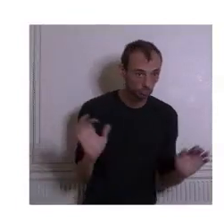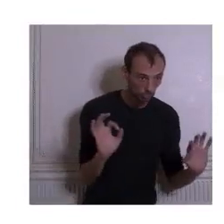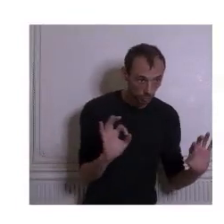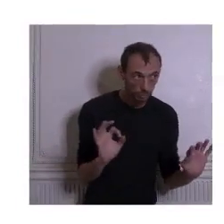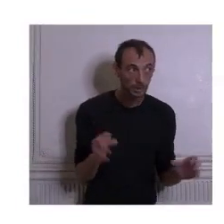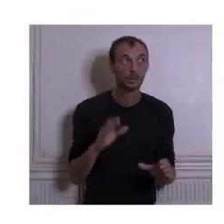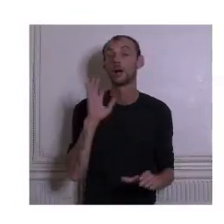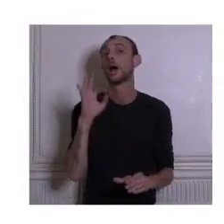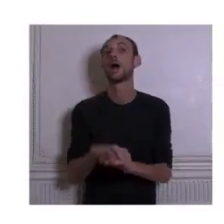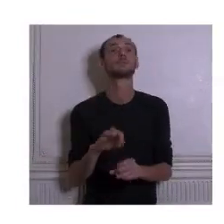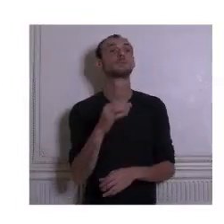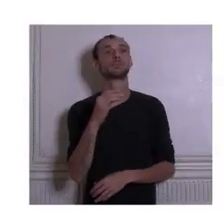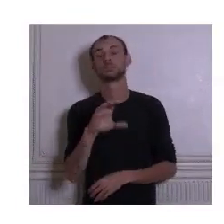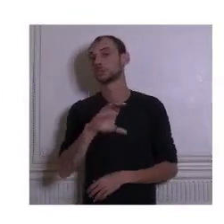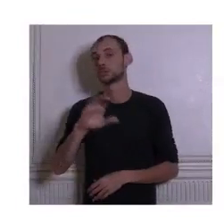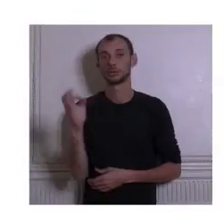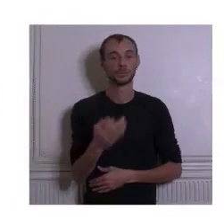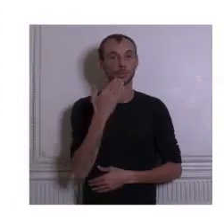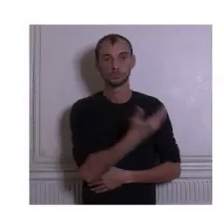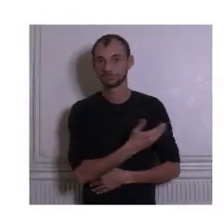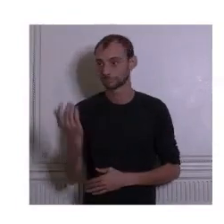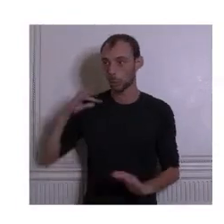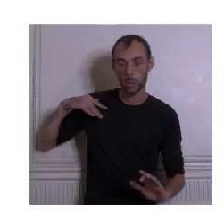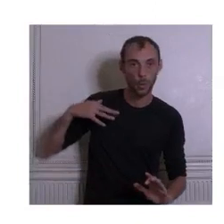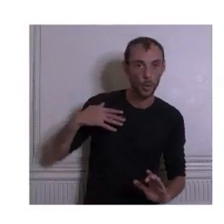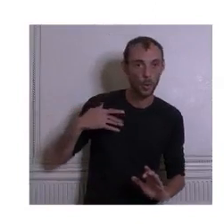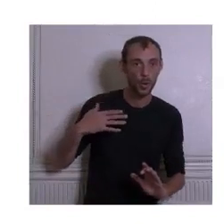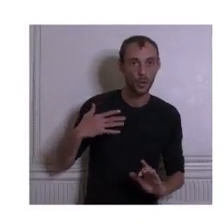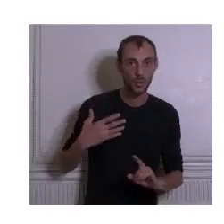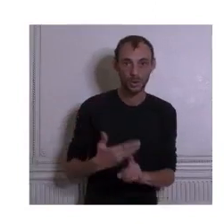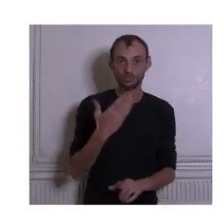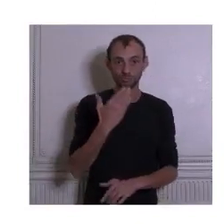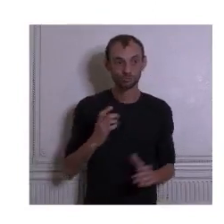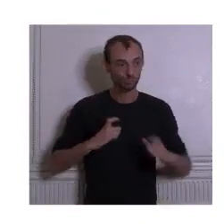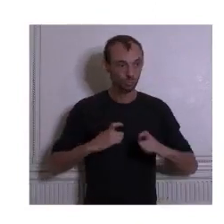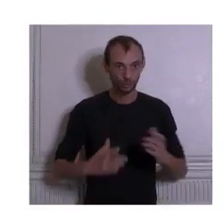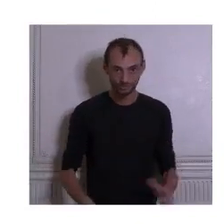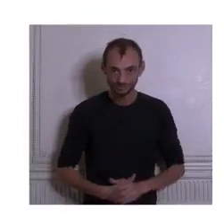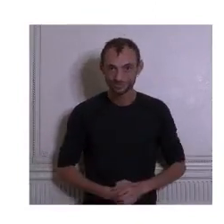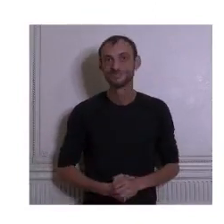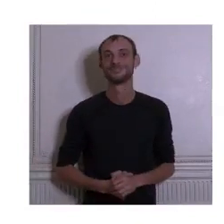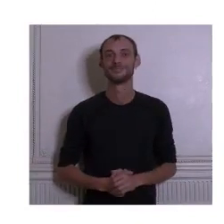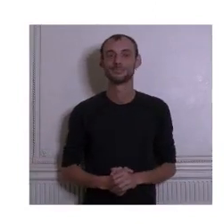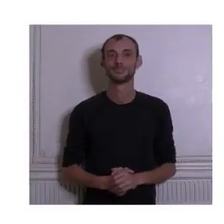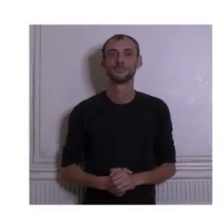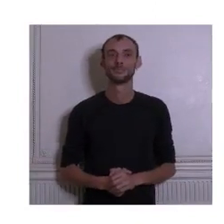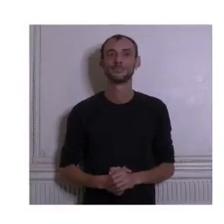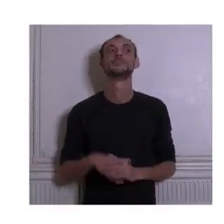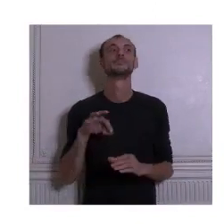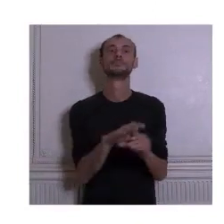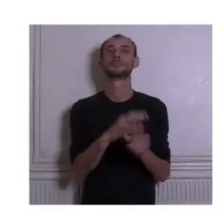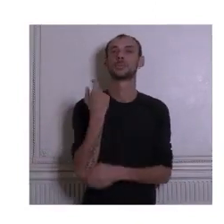dans le cadre du projet de réhabilitation du lycée hôtelier, donc l'éclairage doit être déposé par le SDEG. Donc on se subroge, la commune sera derrière